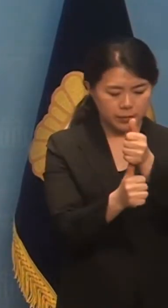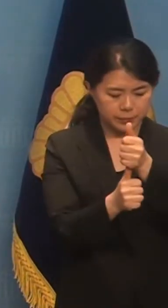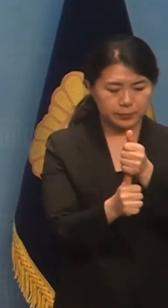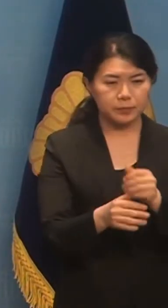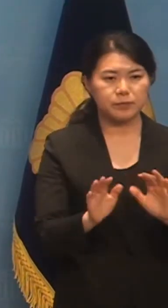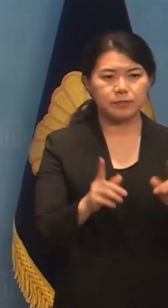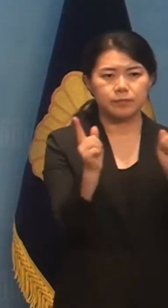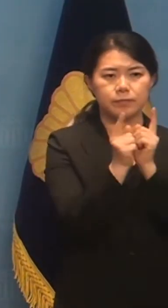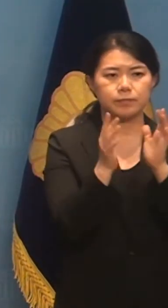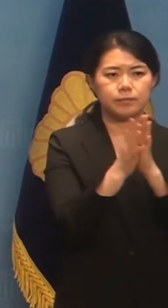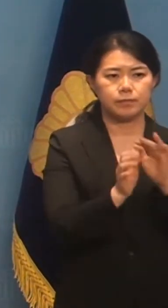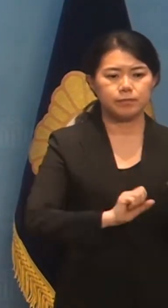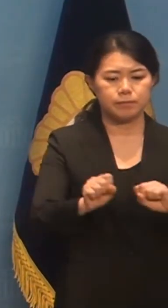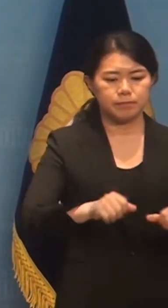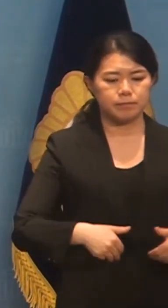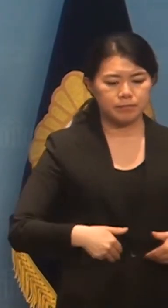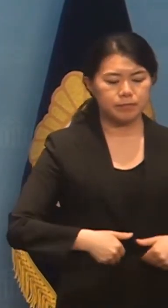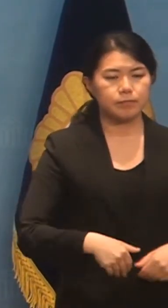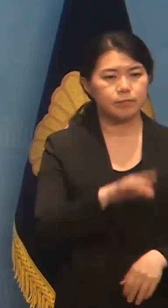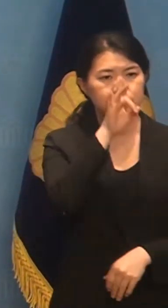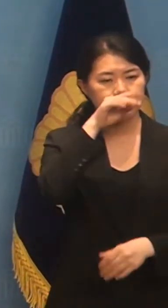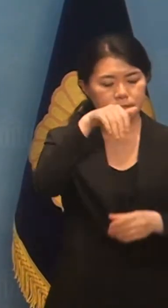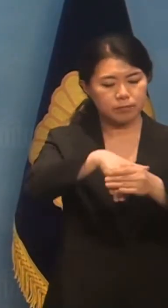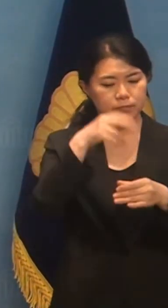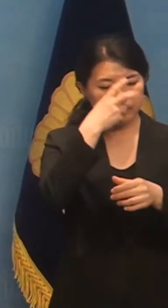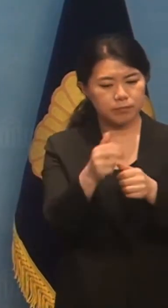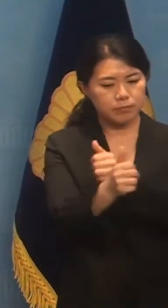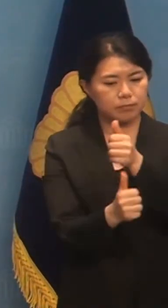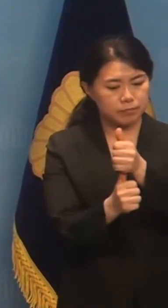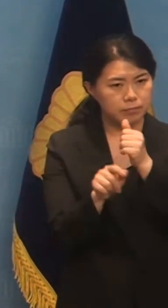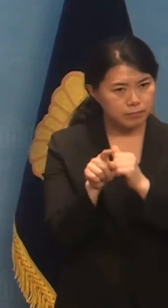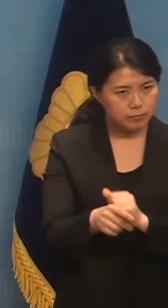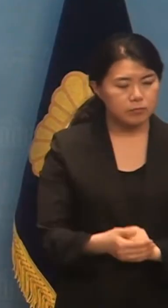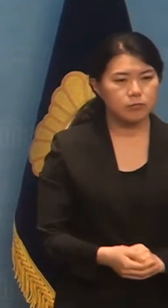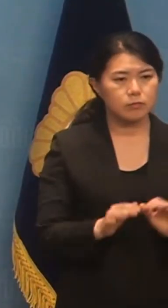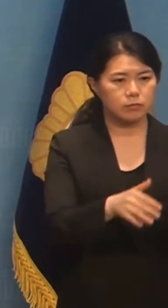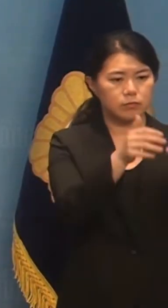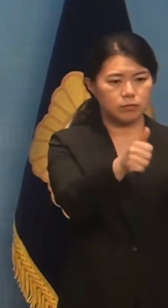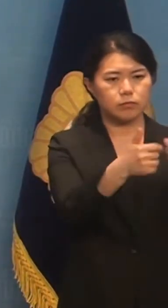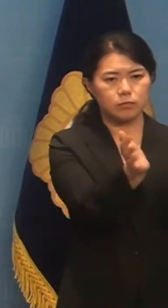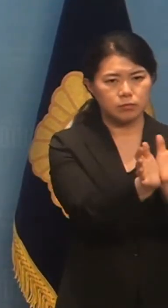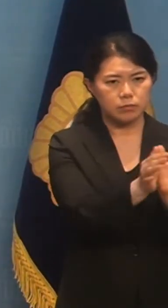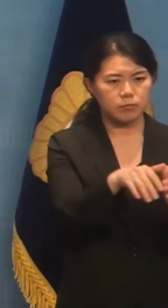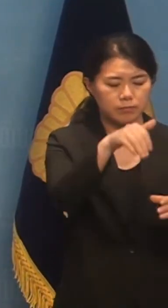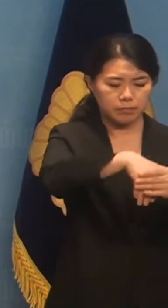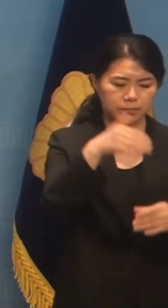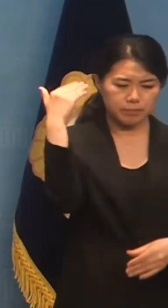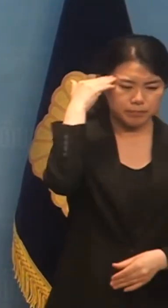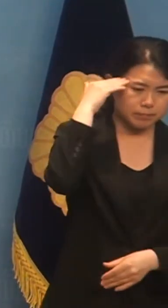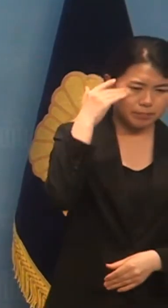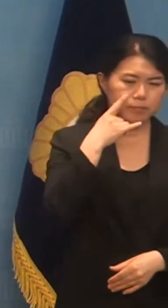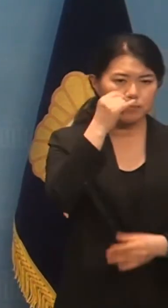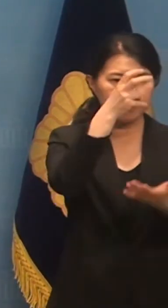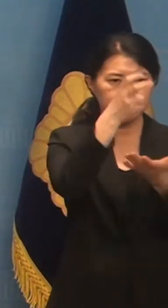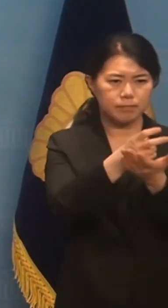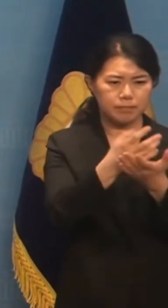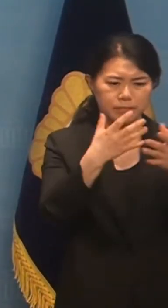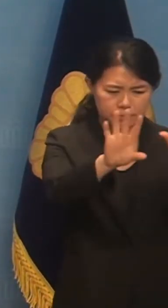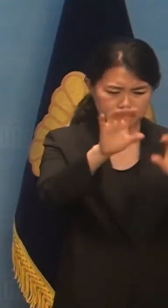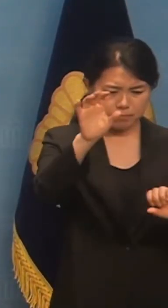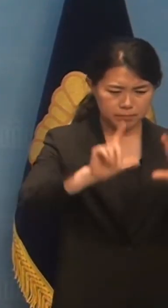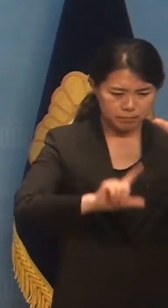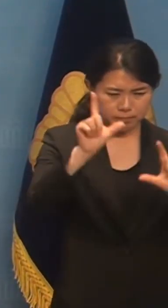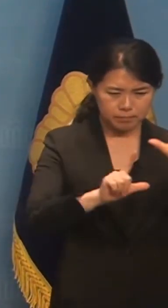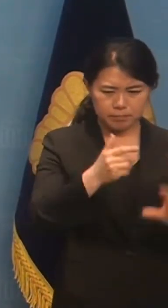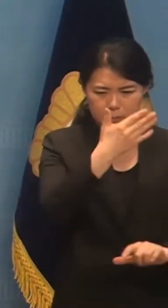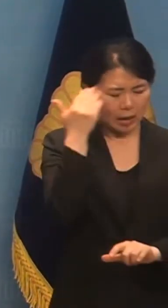중앙선거관리위원회가 직접 나서야 한다. 중앙선거관리위원회는 사법부의 선거 방해와 헌법 파괴 행위를 외면하지